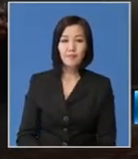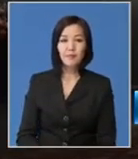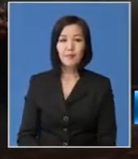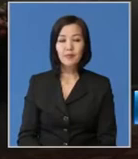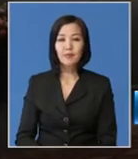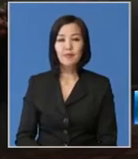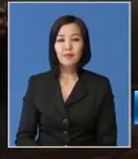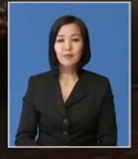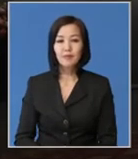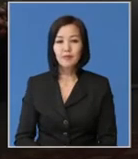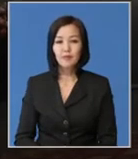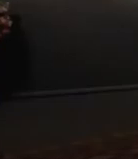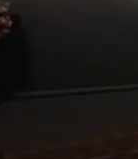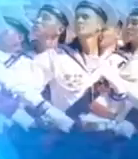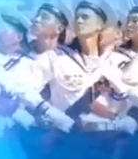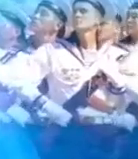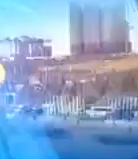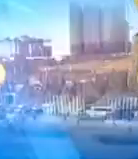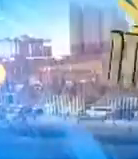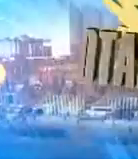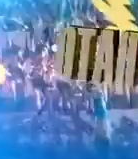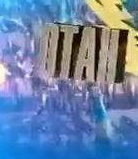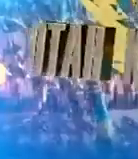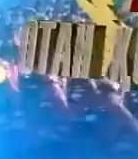телеарнасы, Қаратал ауданынан.